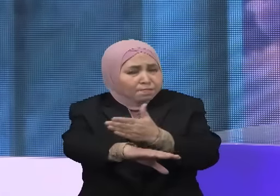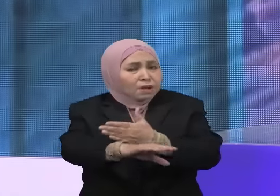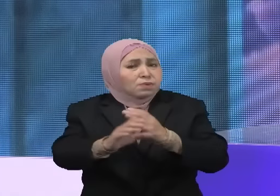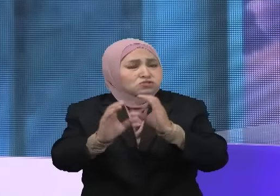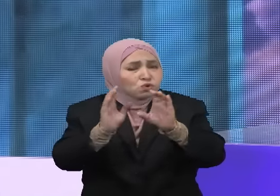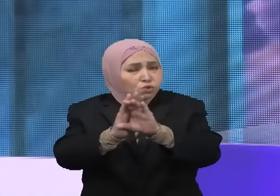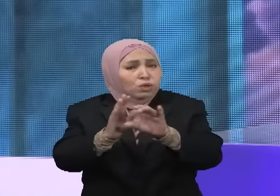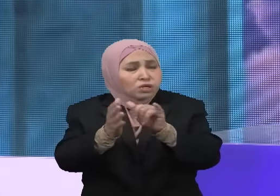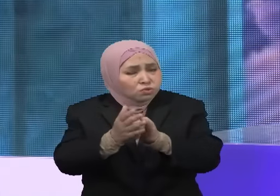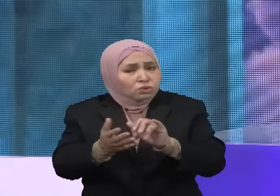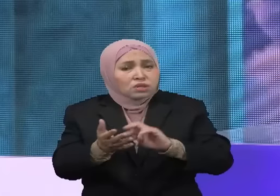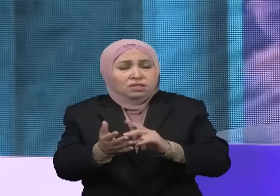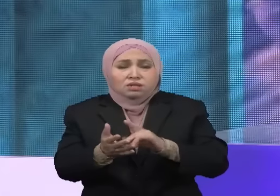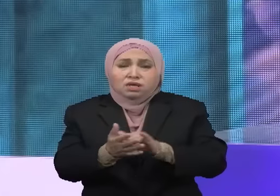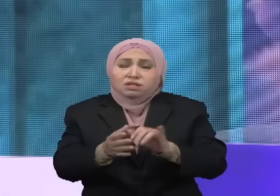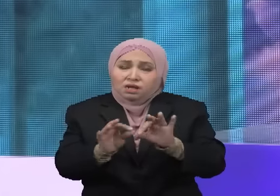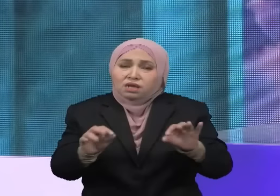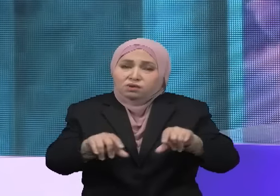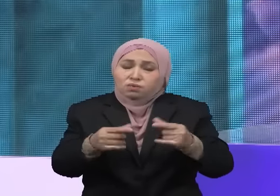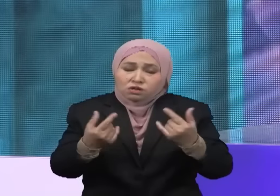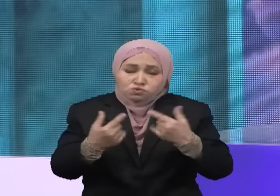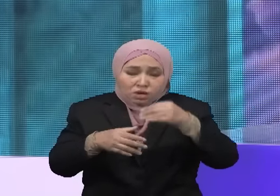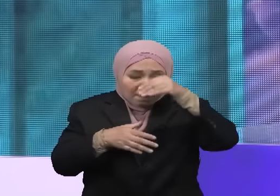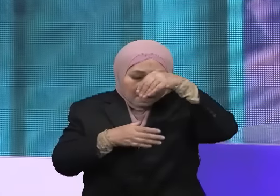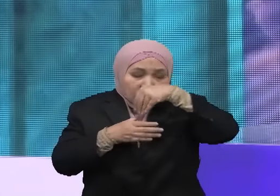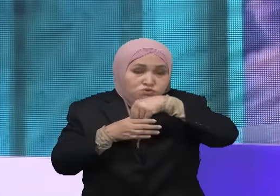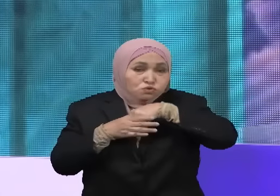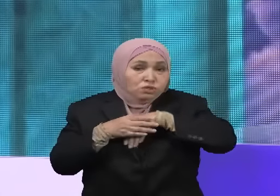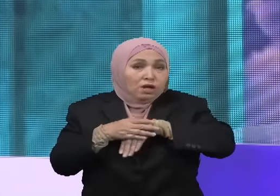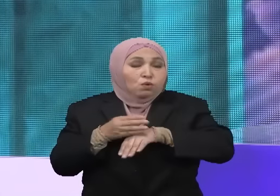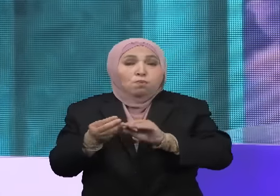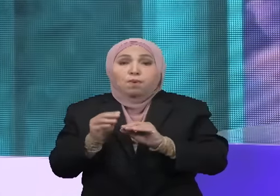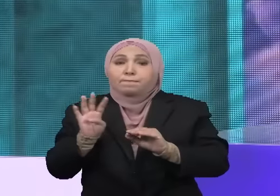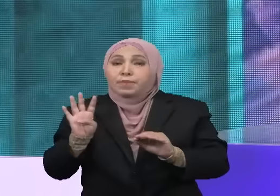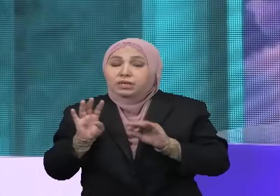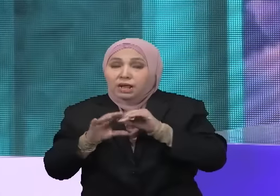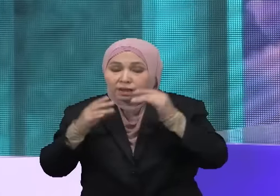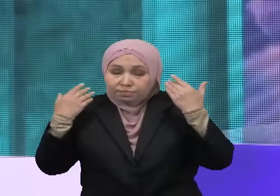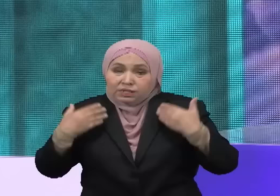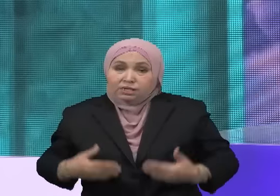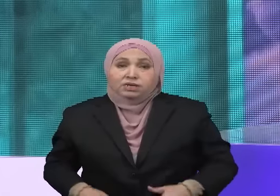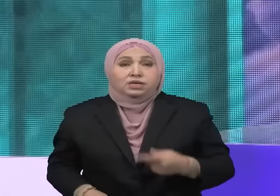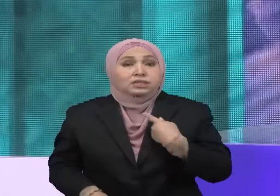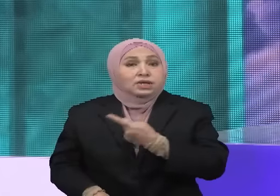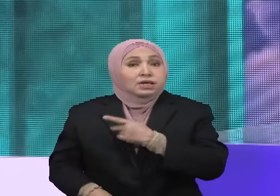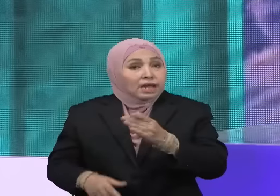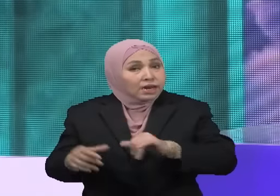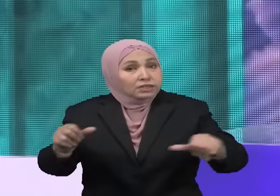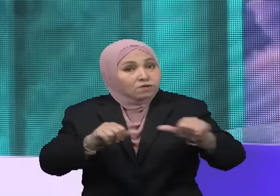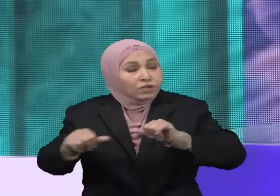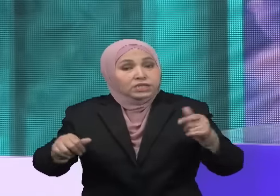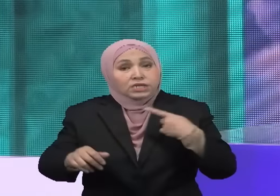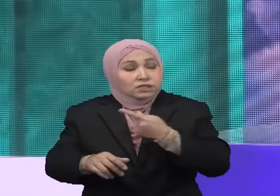itu tanda bahawa ayat Al-Quran itu sudah masuk ke lapisan nombor 4 di dalam diri kita. Dan aktiviti kita